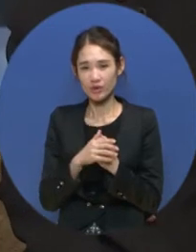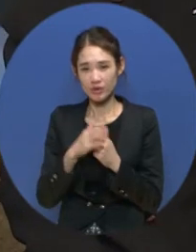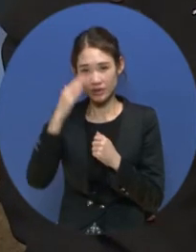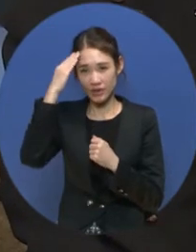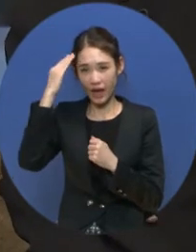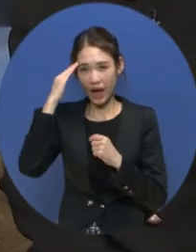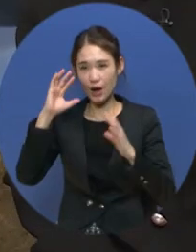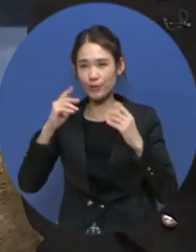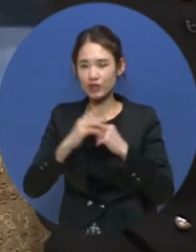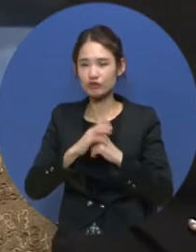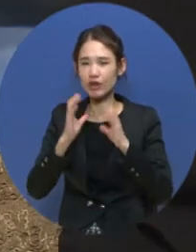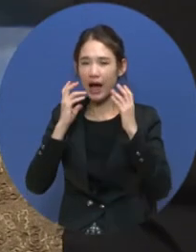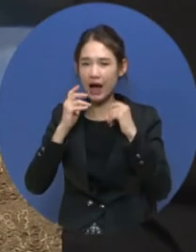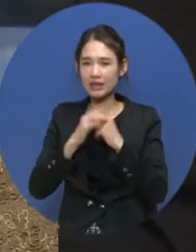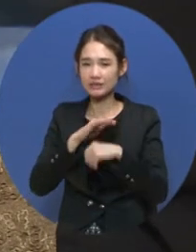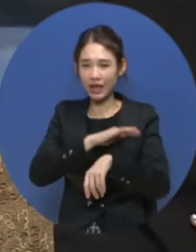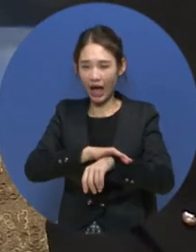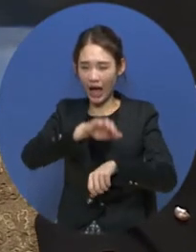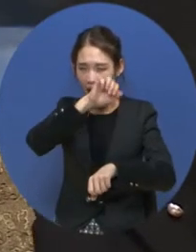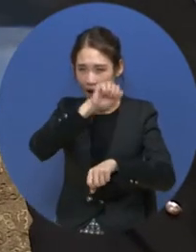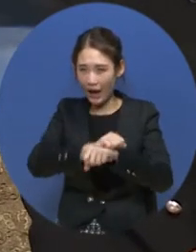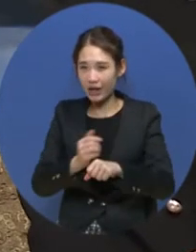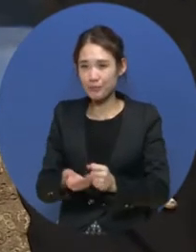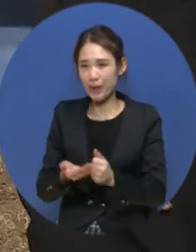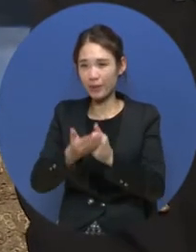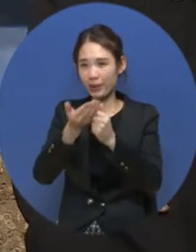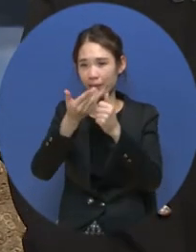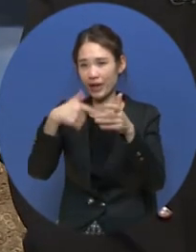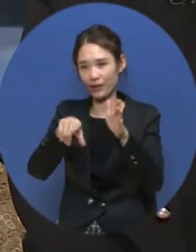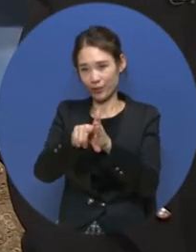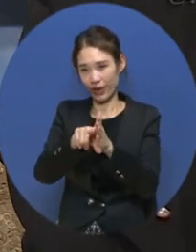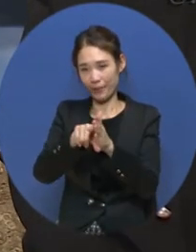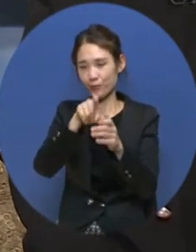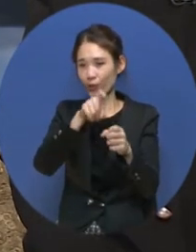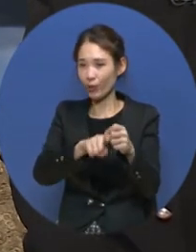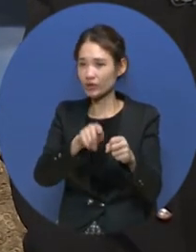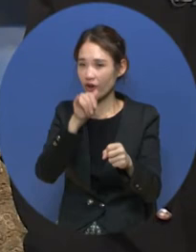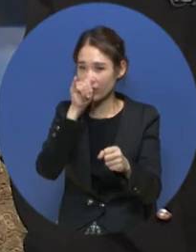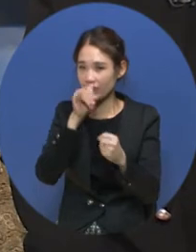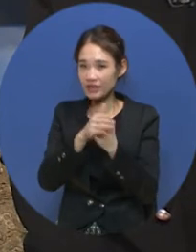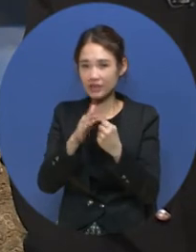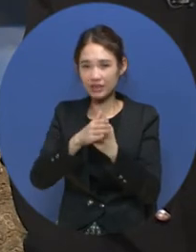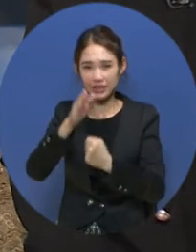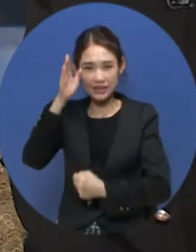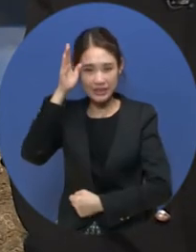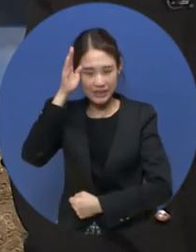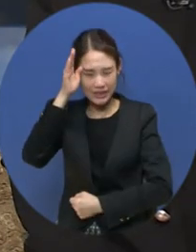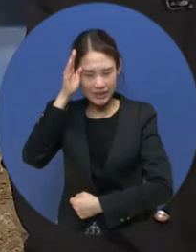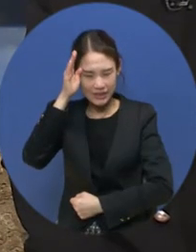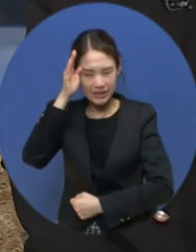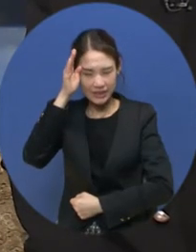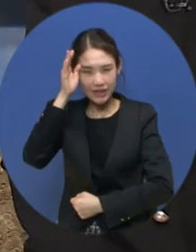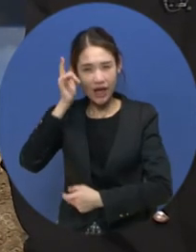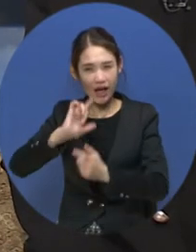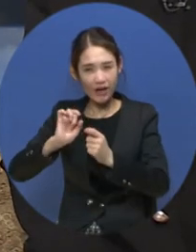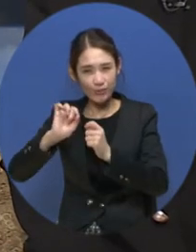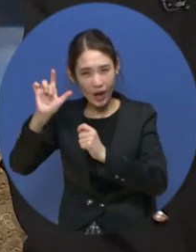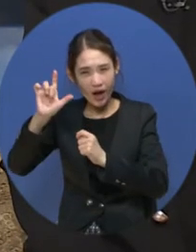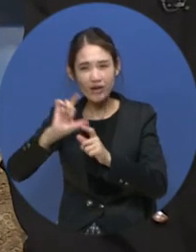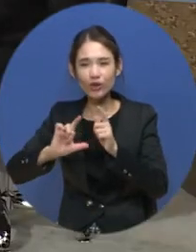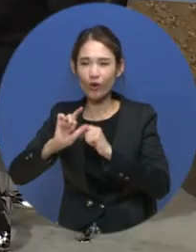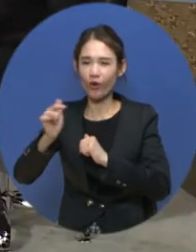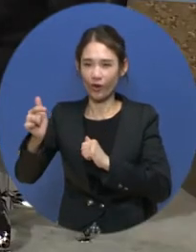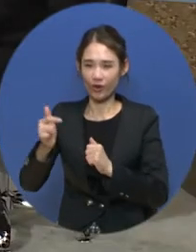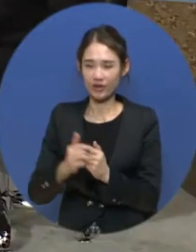대한민국의 아이들을 잘 키우기 위함이기 때문에 기대가 훨씬 더 크다고 할 수 있겠죠. 네.